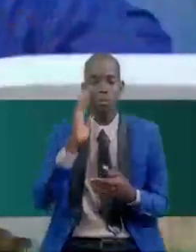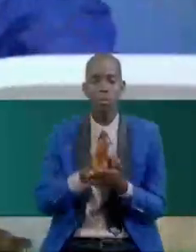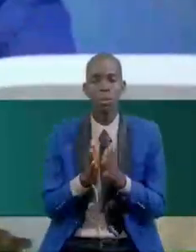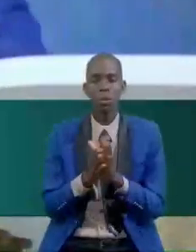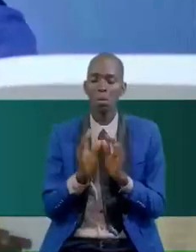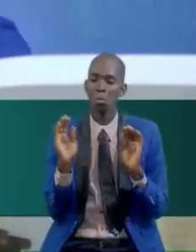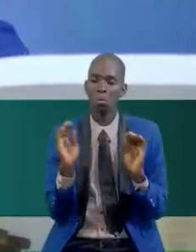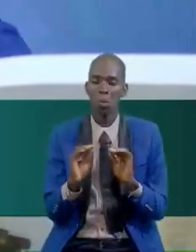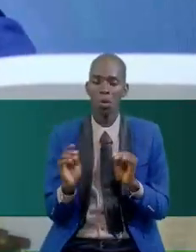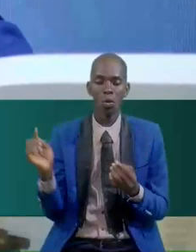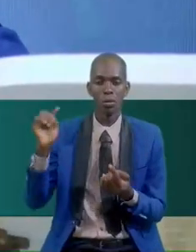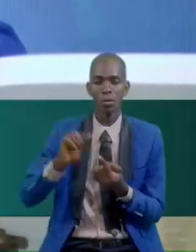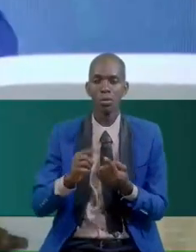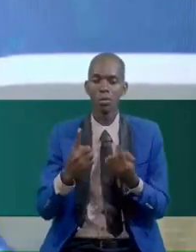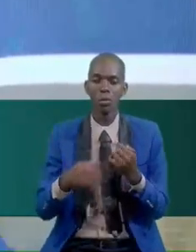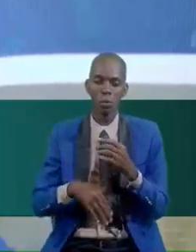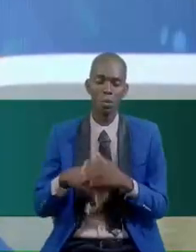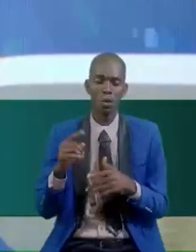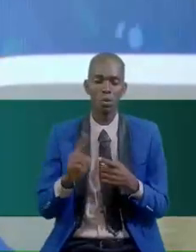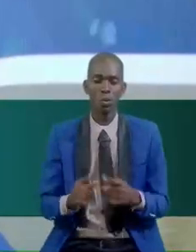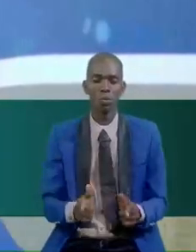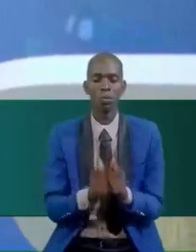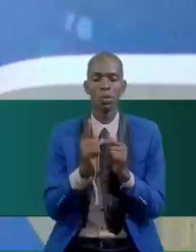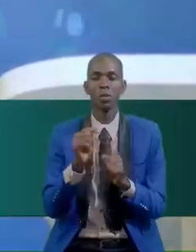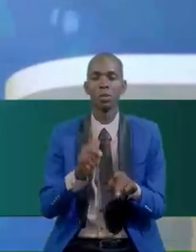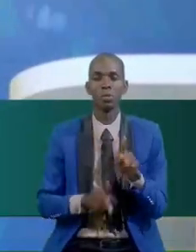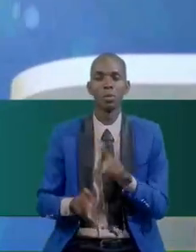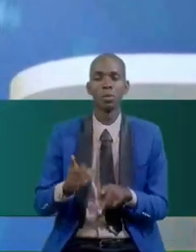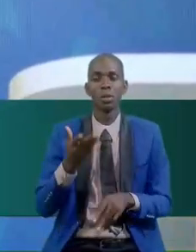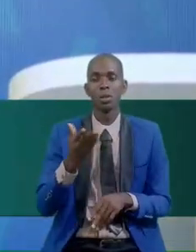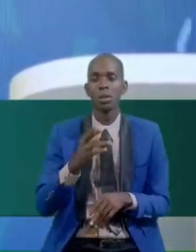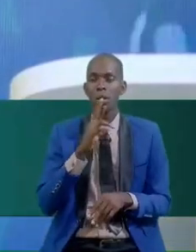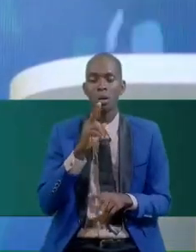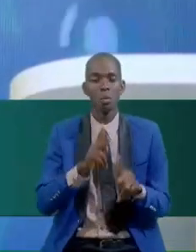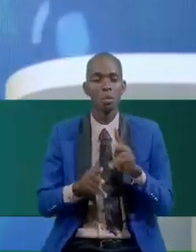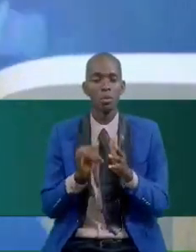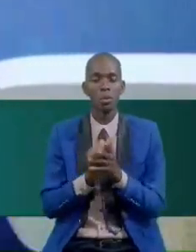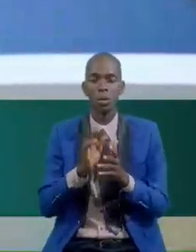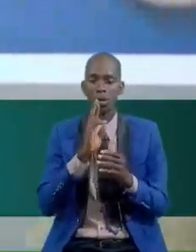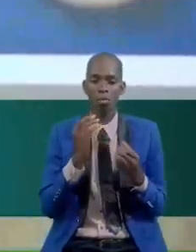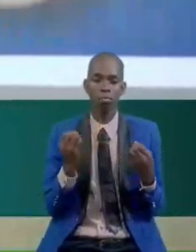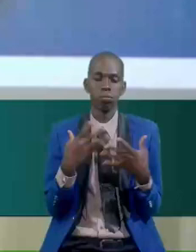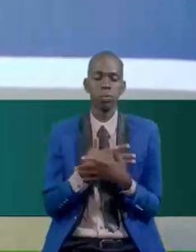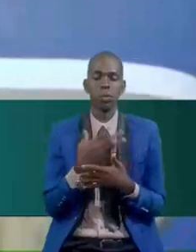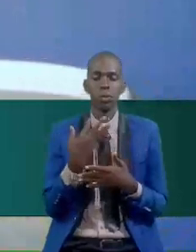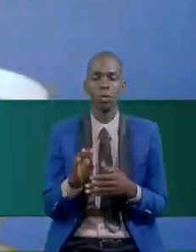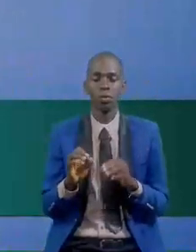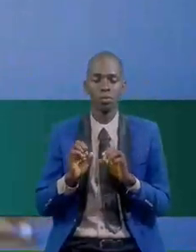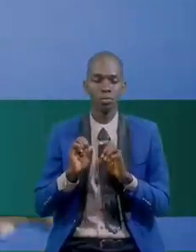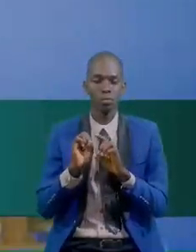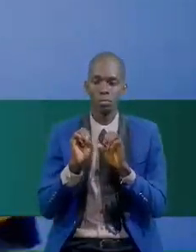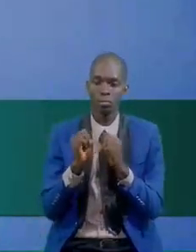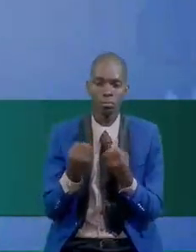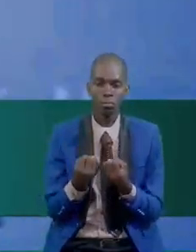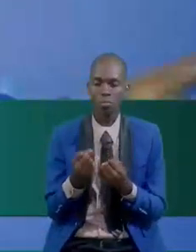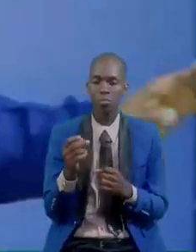moins que tu ne sortes vers le peuple. Il y a des gens qui ont peur de la société, il y a des gens